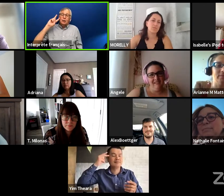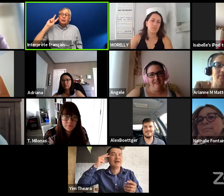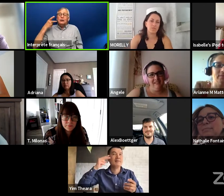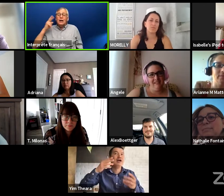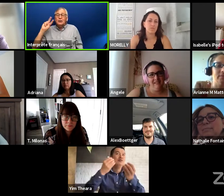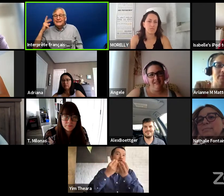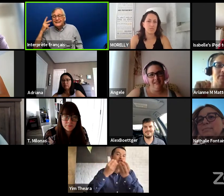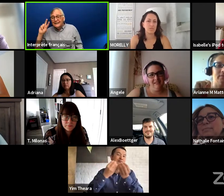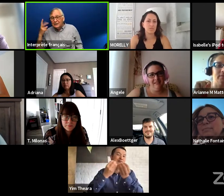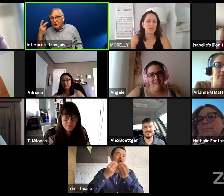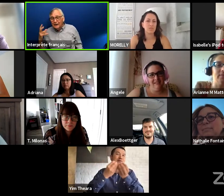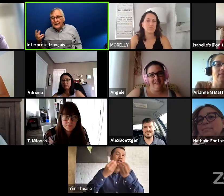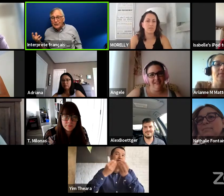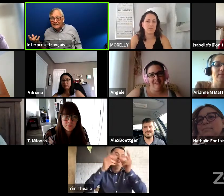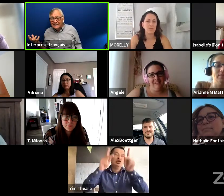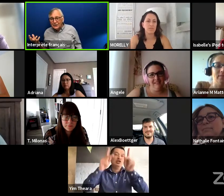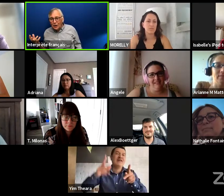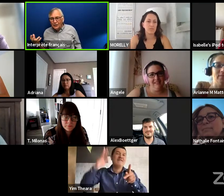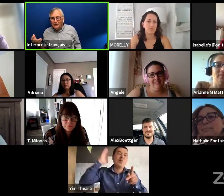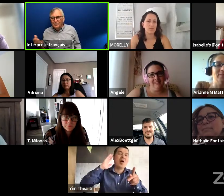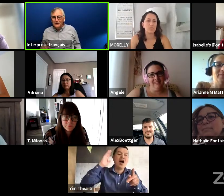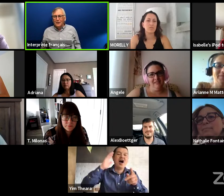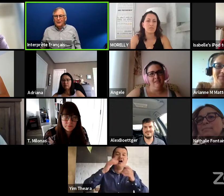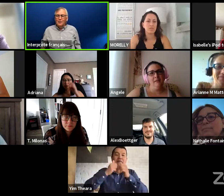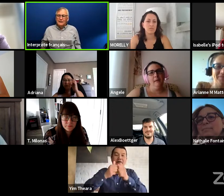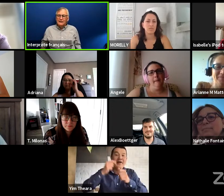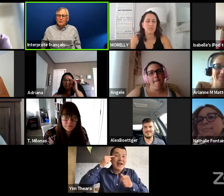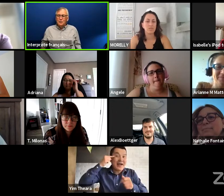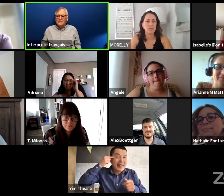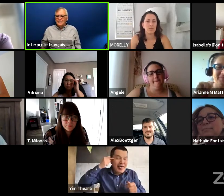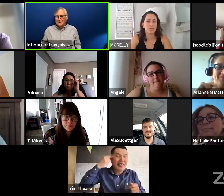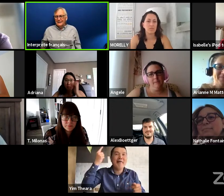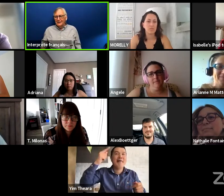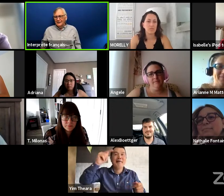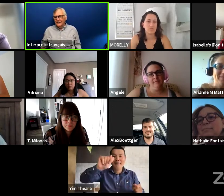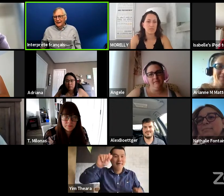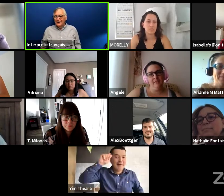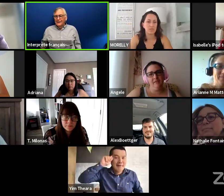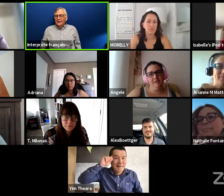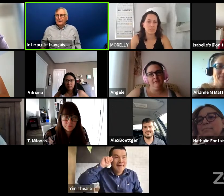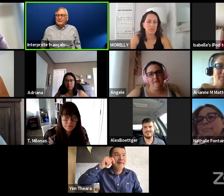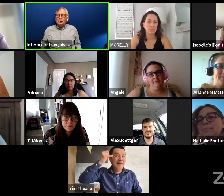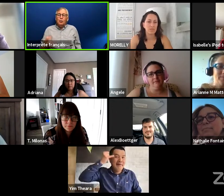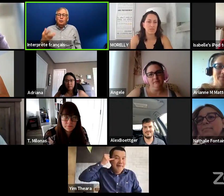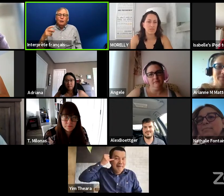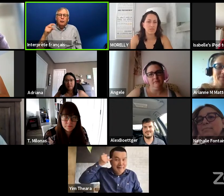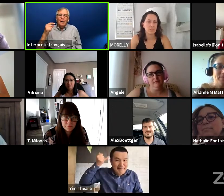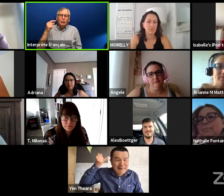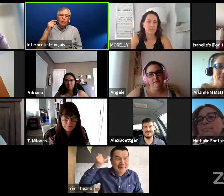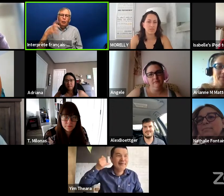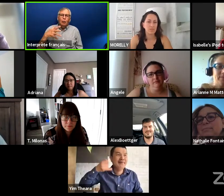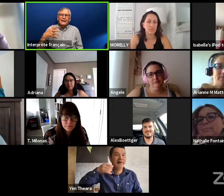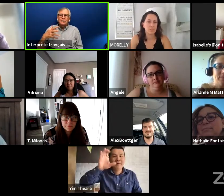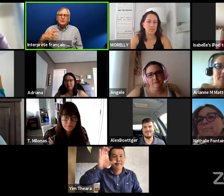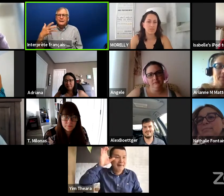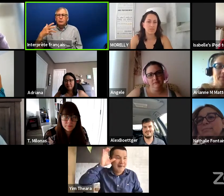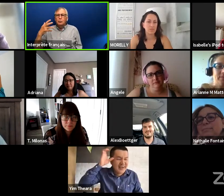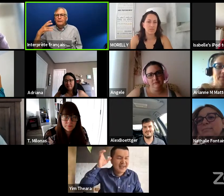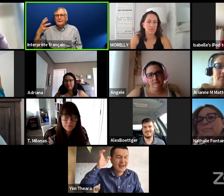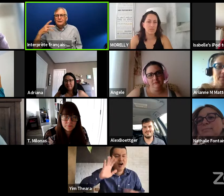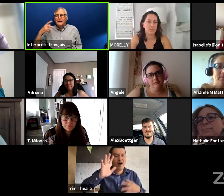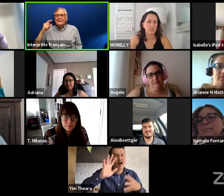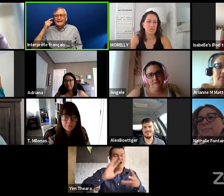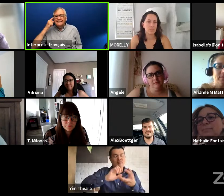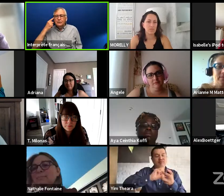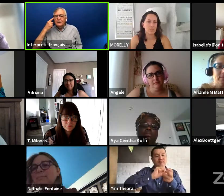rapport à ce que j'ai changé d'idée souvent quand j'étais jeune, puis ils m'ont attribué ce signe-là. Parce qu'autrefois, on associait